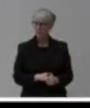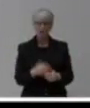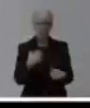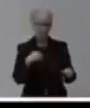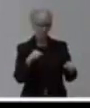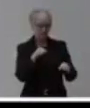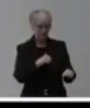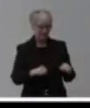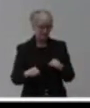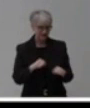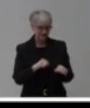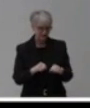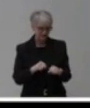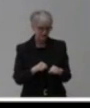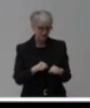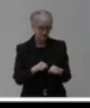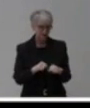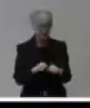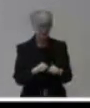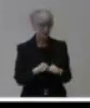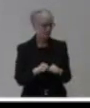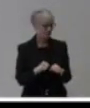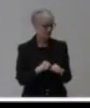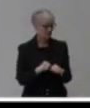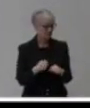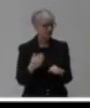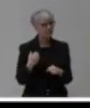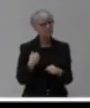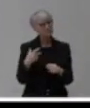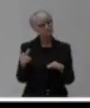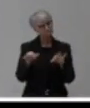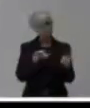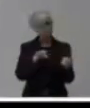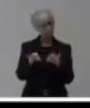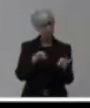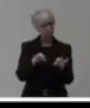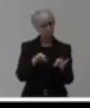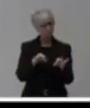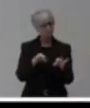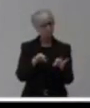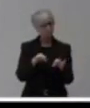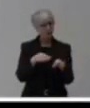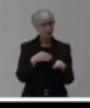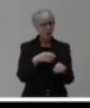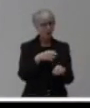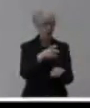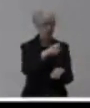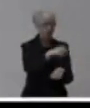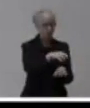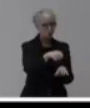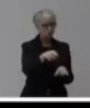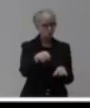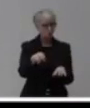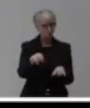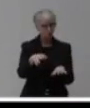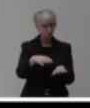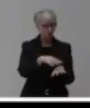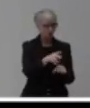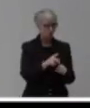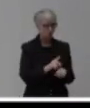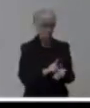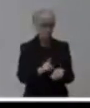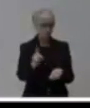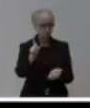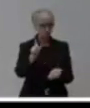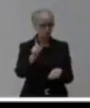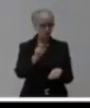direttore della Fondazione Fare Famiglia Onlus, che è un ente che gestisce quattro consultori familiari nell'Interland Ovest e Sud-Ovest